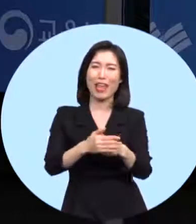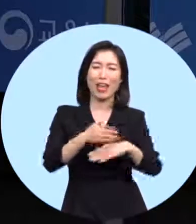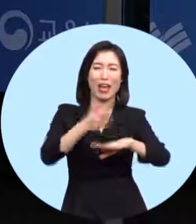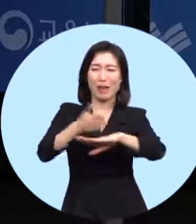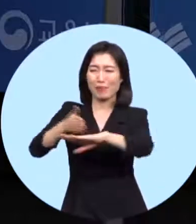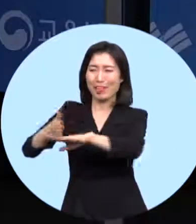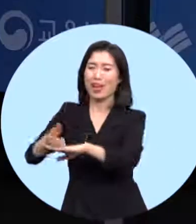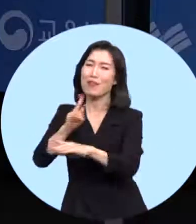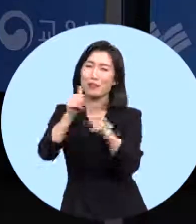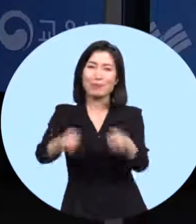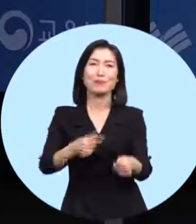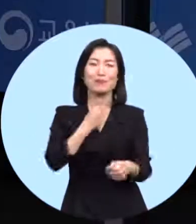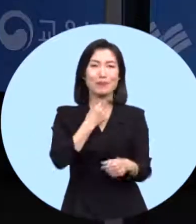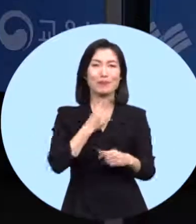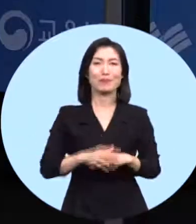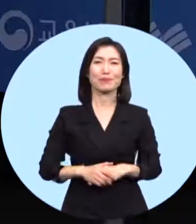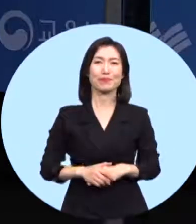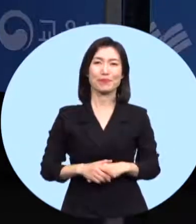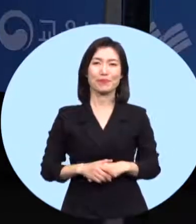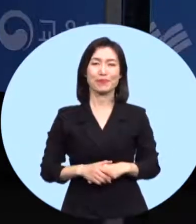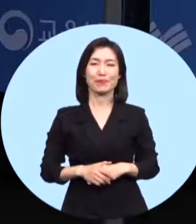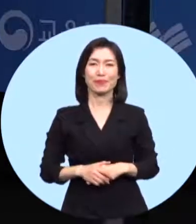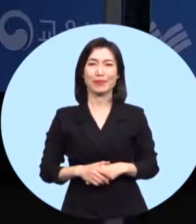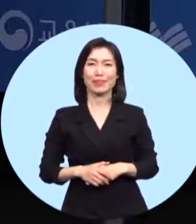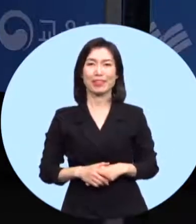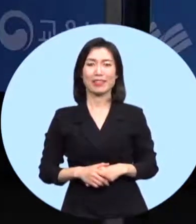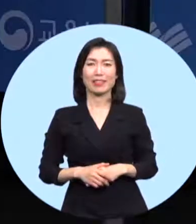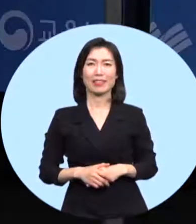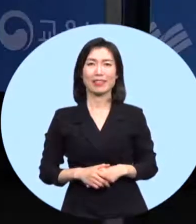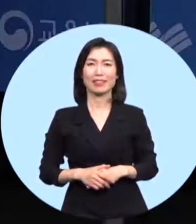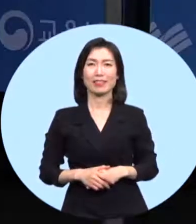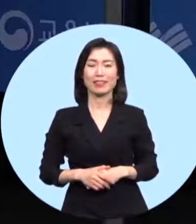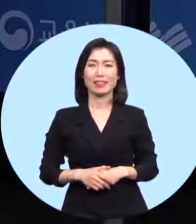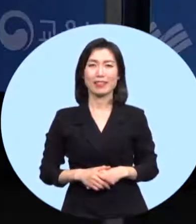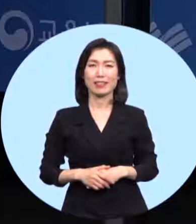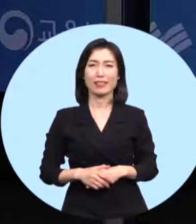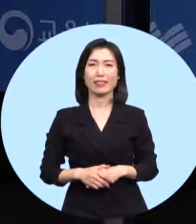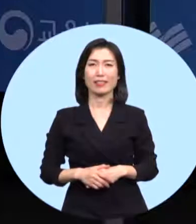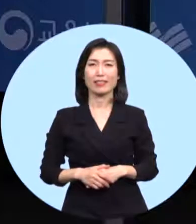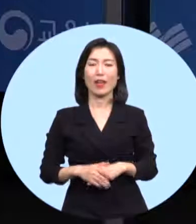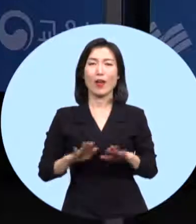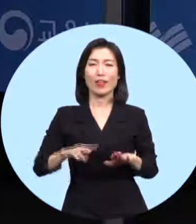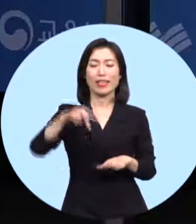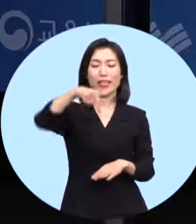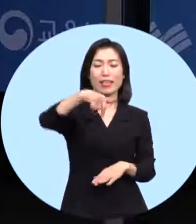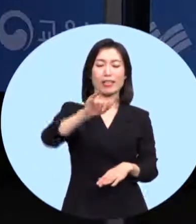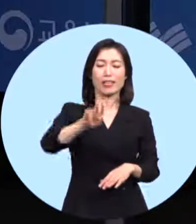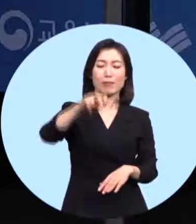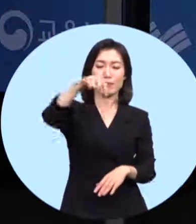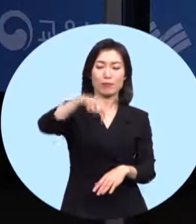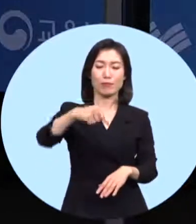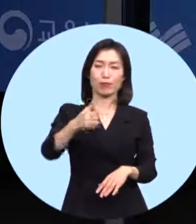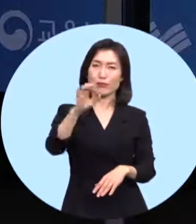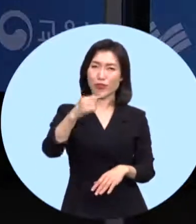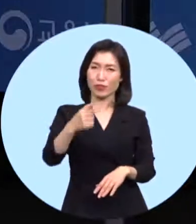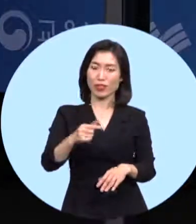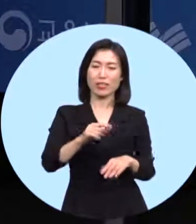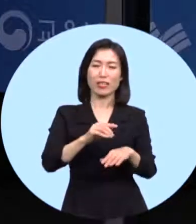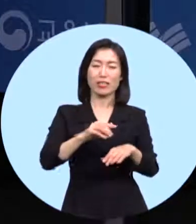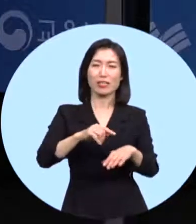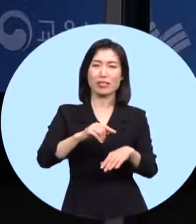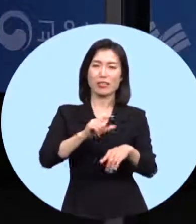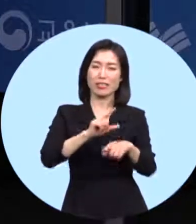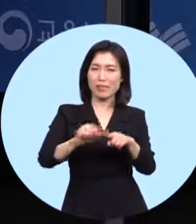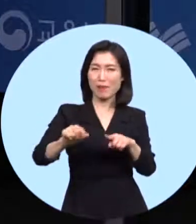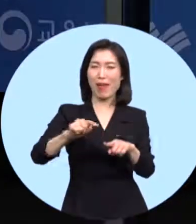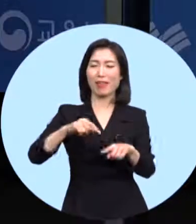말씀을 먼저 드리게 됩니다. 오늘 먼저 김순은 지방분권위원회 위원장님께서